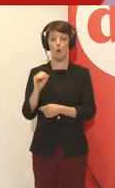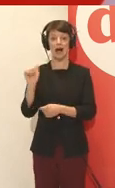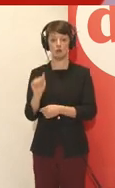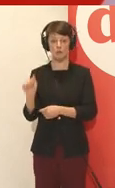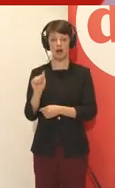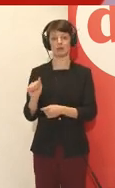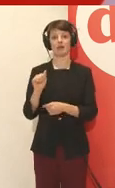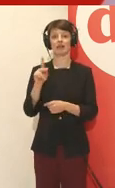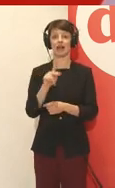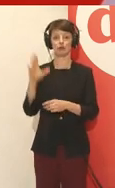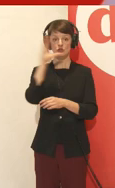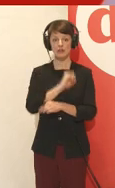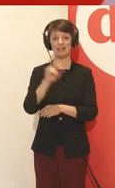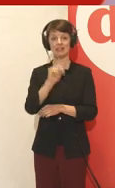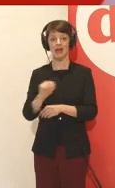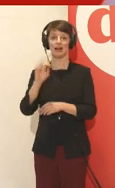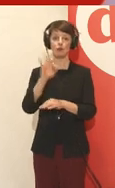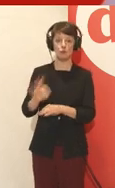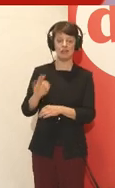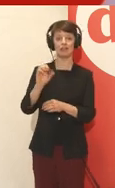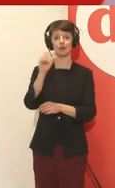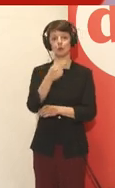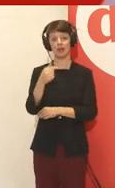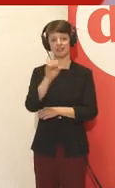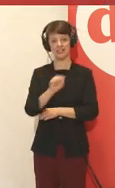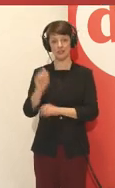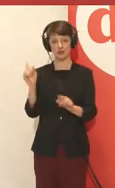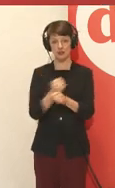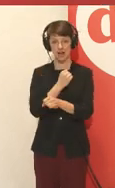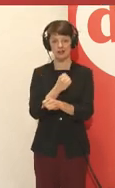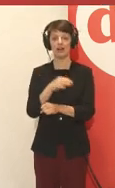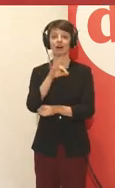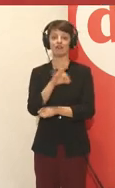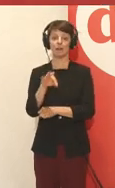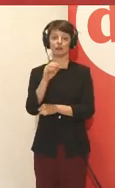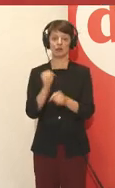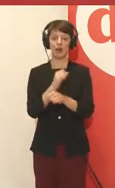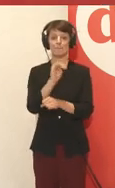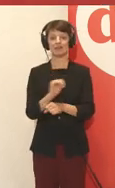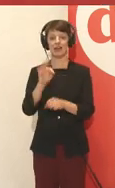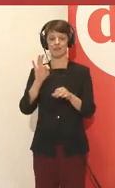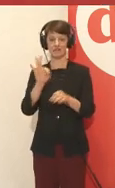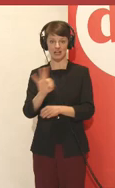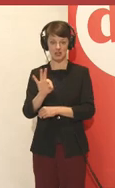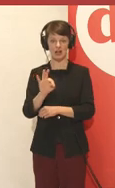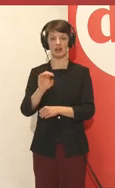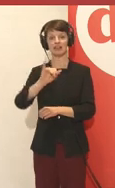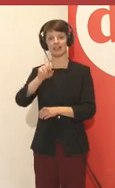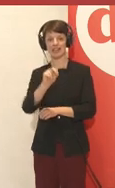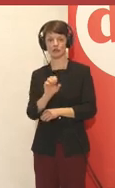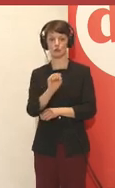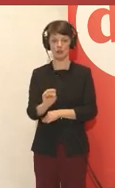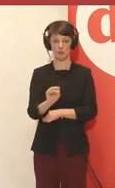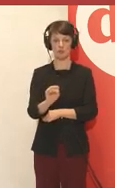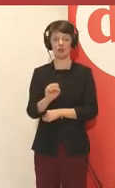Caroline Schwarz, Naika Furutan, Tobias Singelstein, Fabio Chiusi, Marcel Fratscher, Jens Südekum,